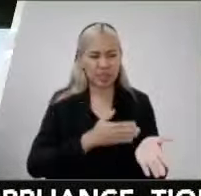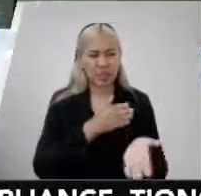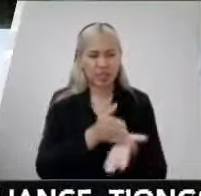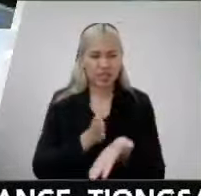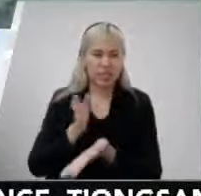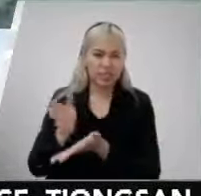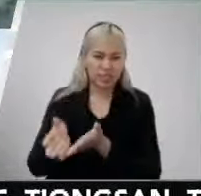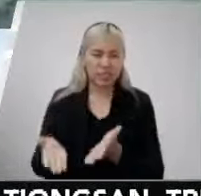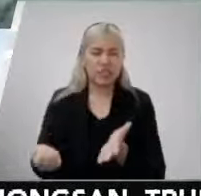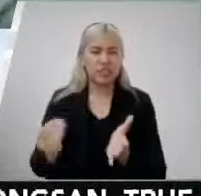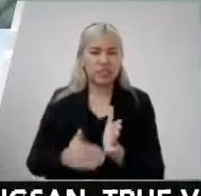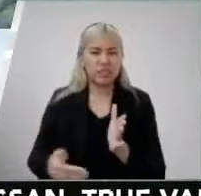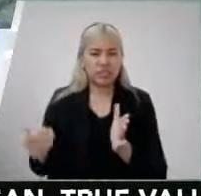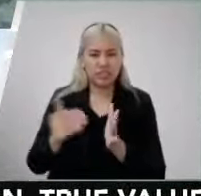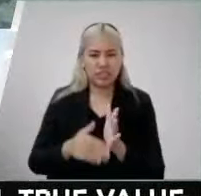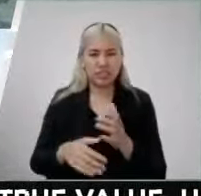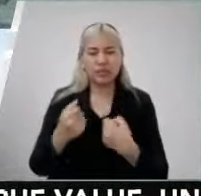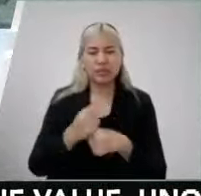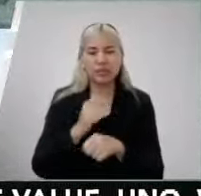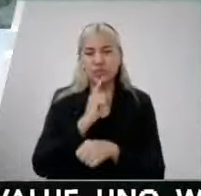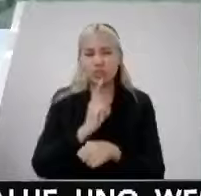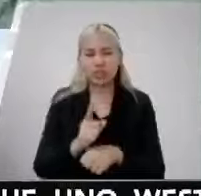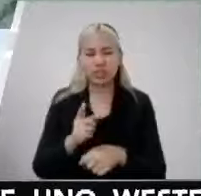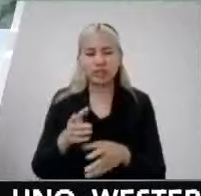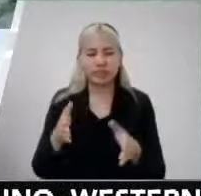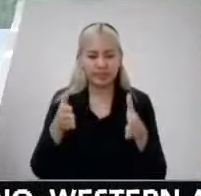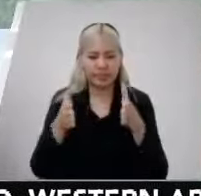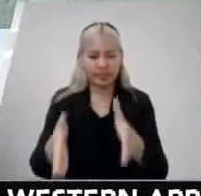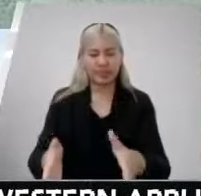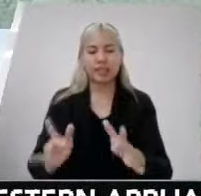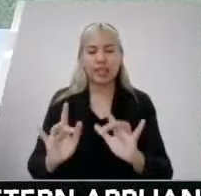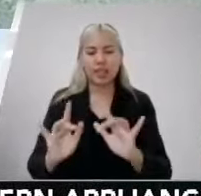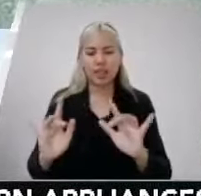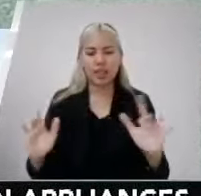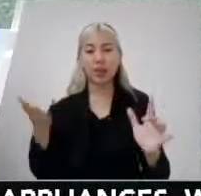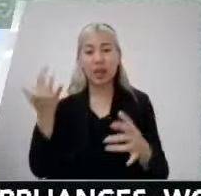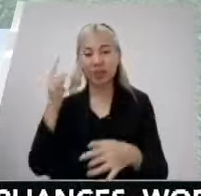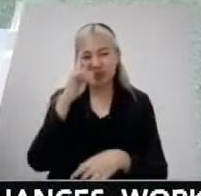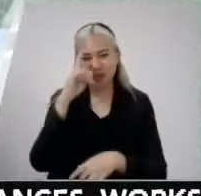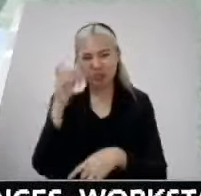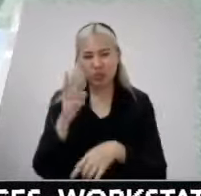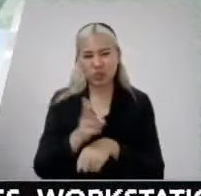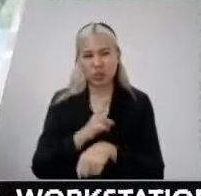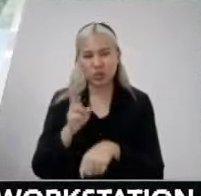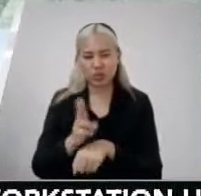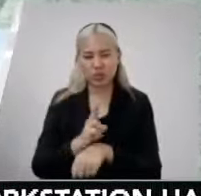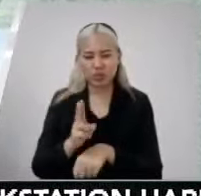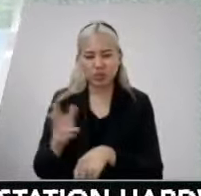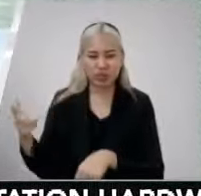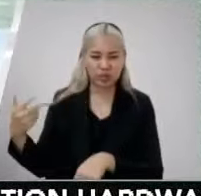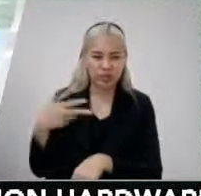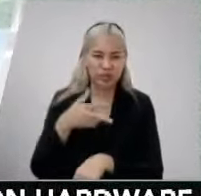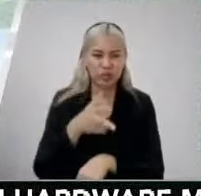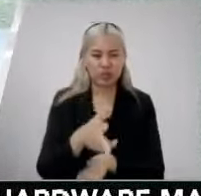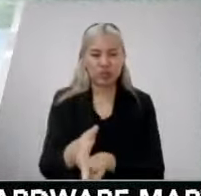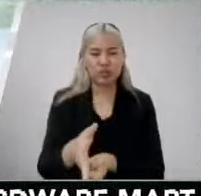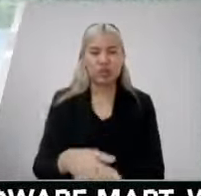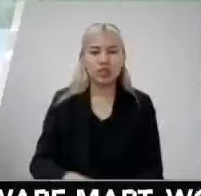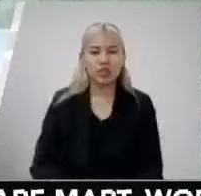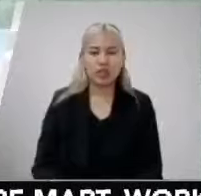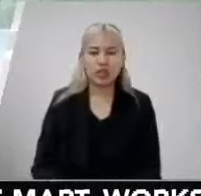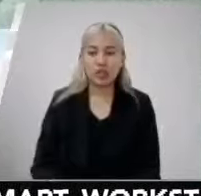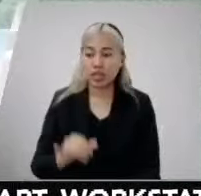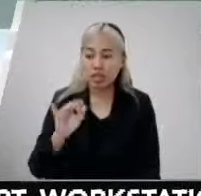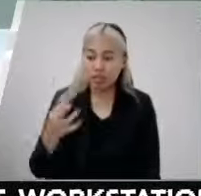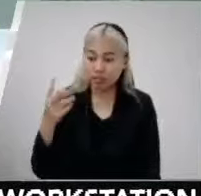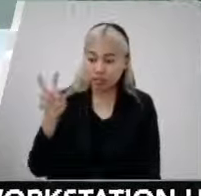gawing maluwag grafi ang lugar lalo na ang mga mabuhay ng isaw ang mga ito. Wala rin silang palugit ay binibigay basta pag merong naabutan doon na nakaparada,